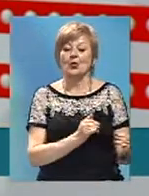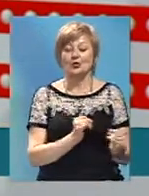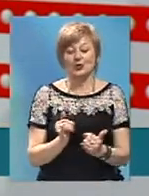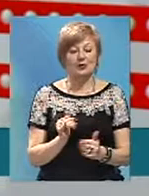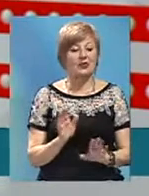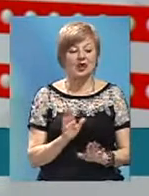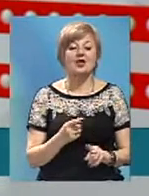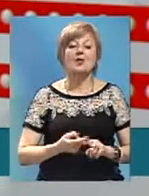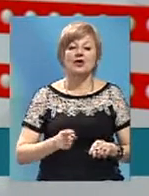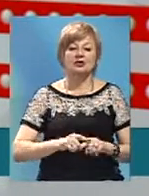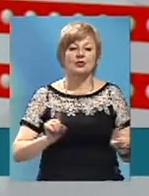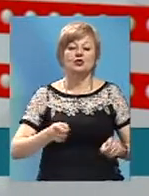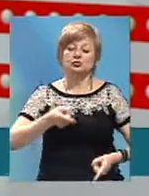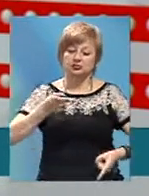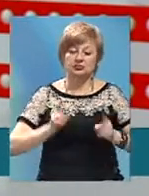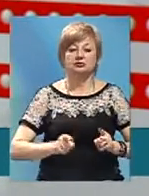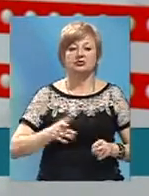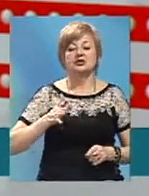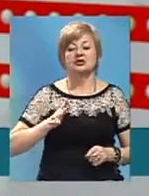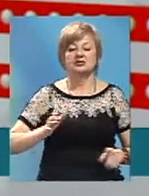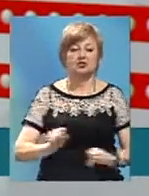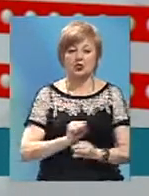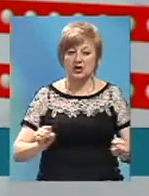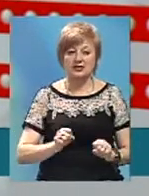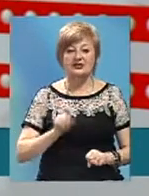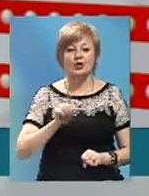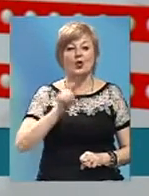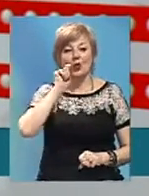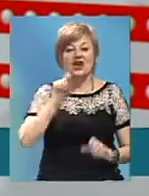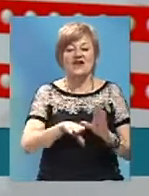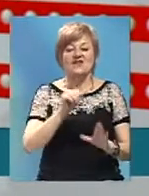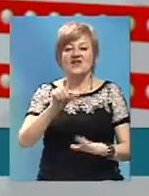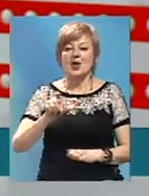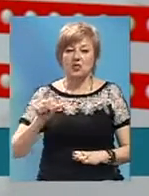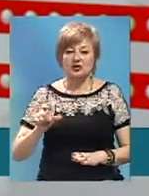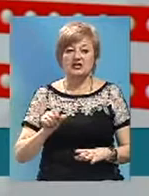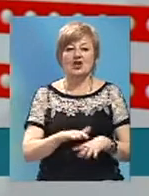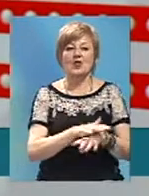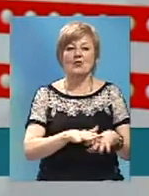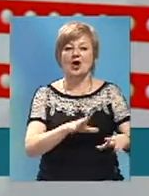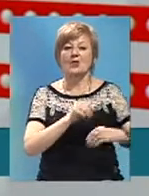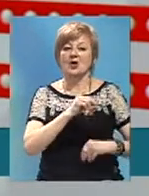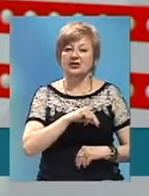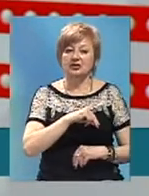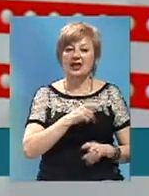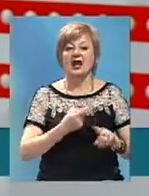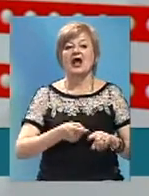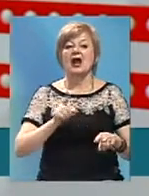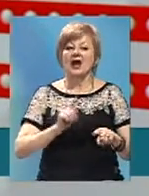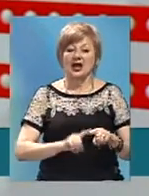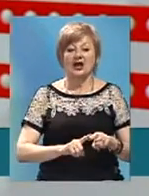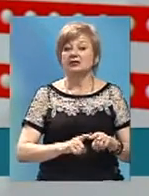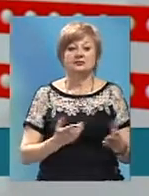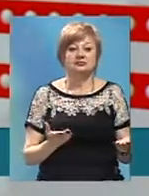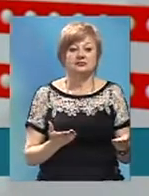а тому, що насправді терпець увірвався вже і у українських виборців, і у міжнародних партнерів України. Тобто цей